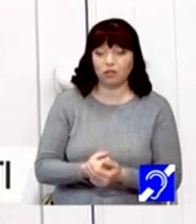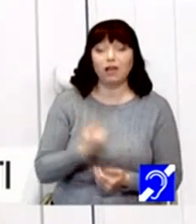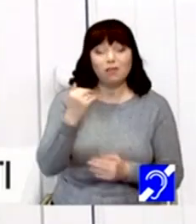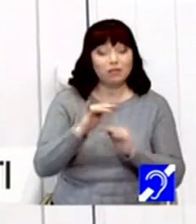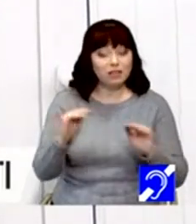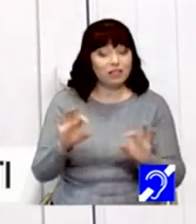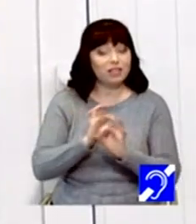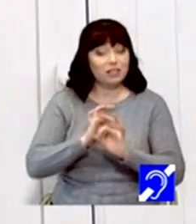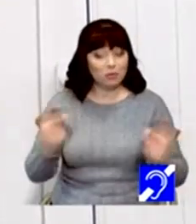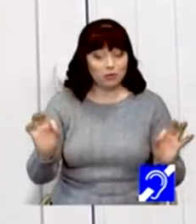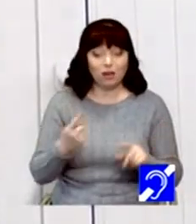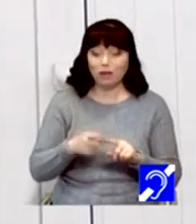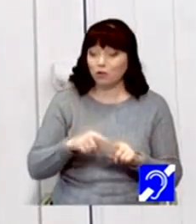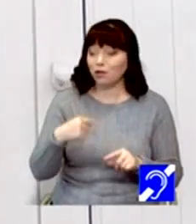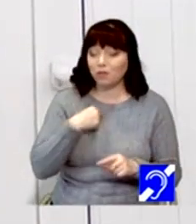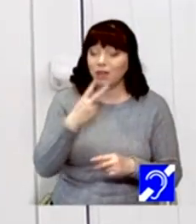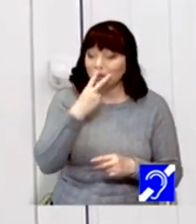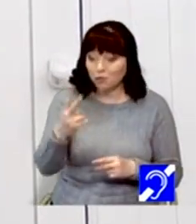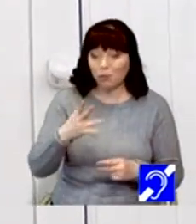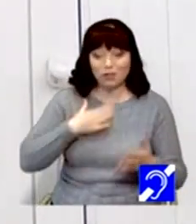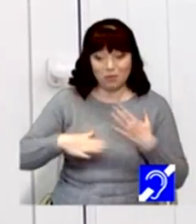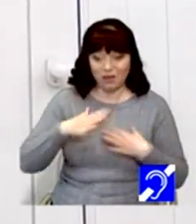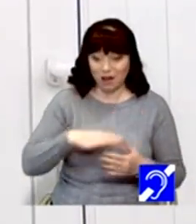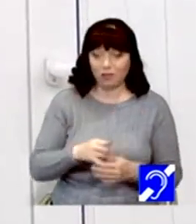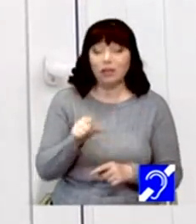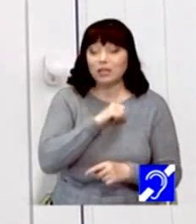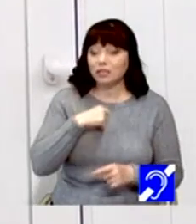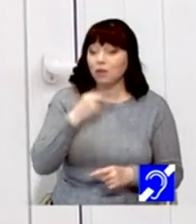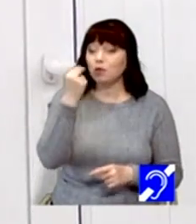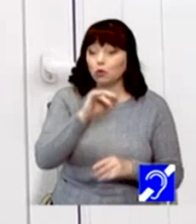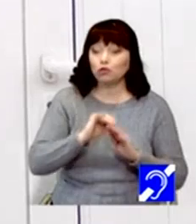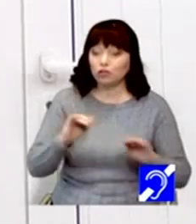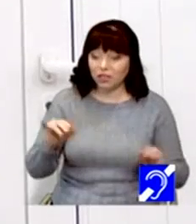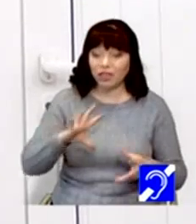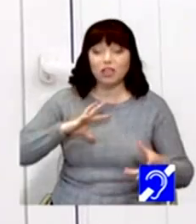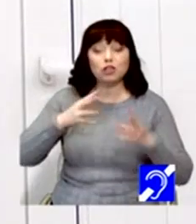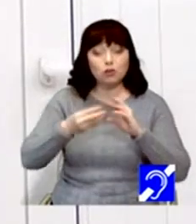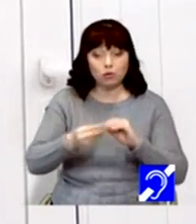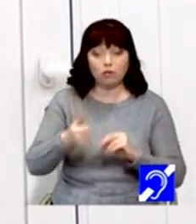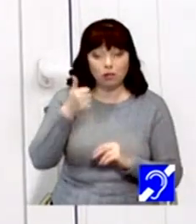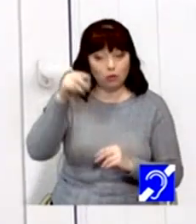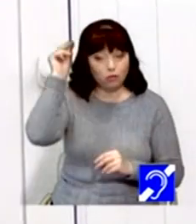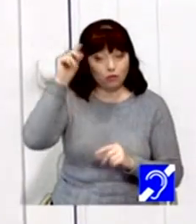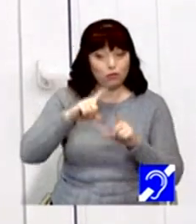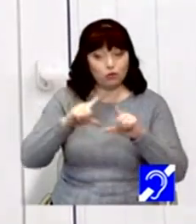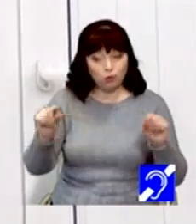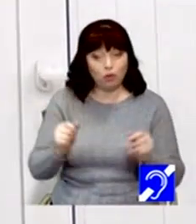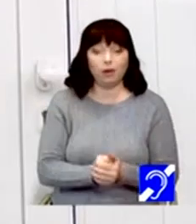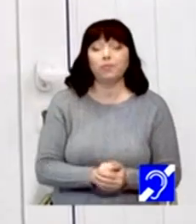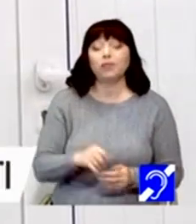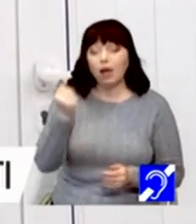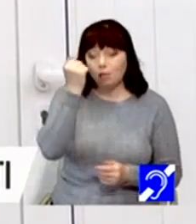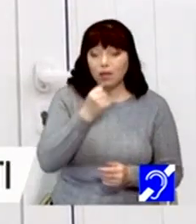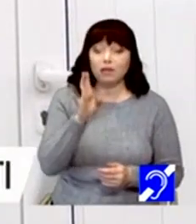minunați de care ne bucurăm în fiecare zi cei mai buni copiii cu rezultate foarte bune la școală Mulțumim părinților